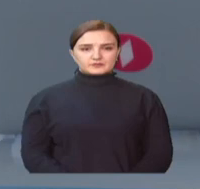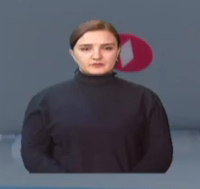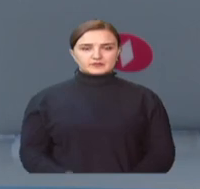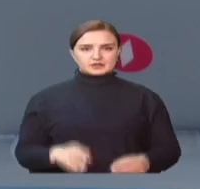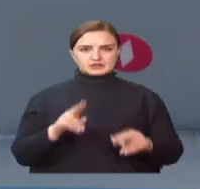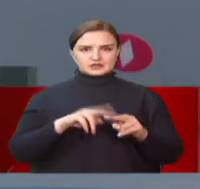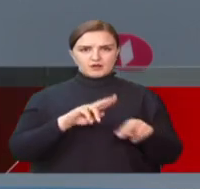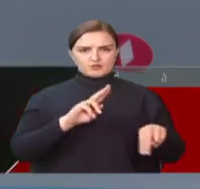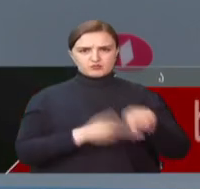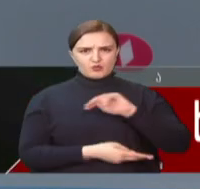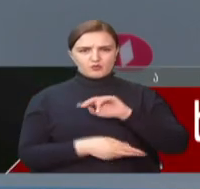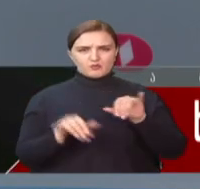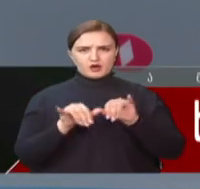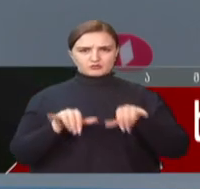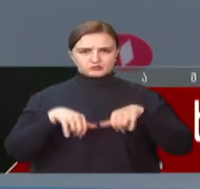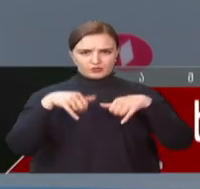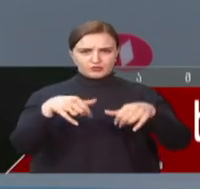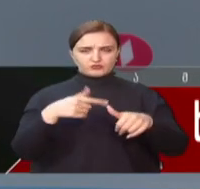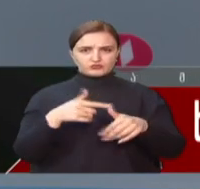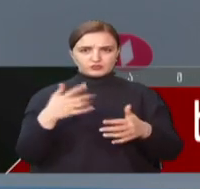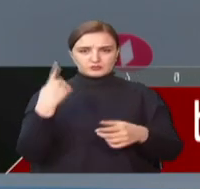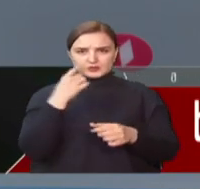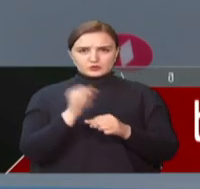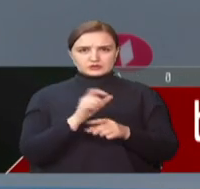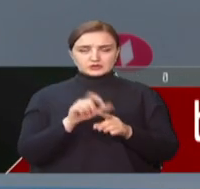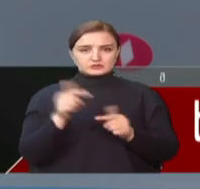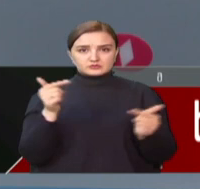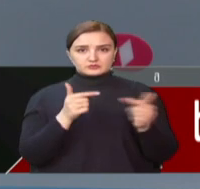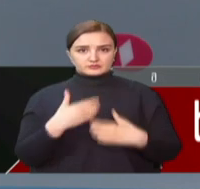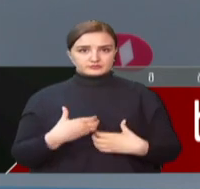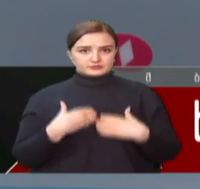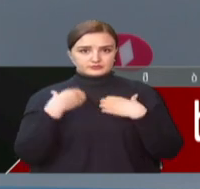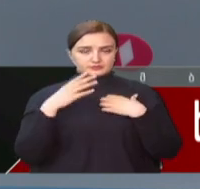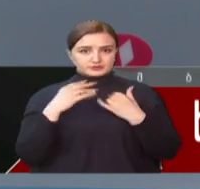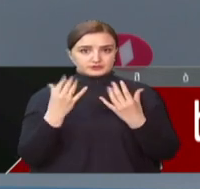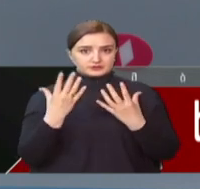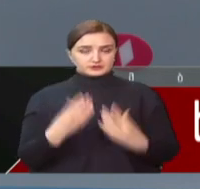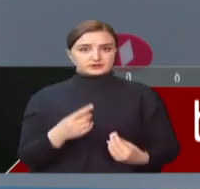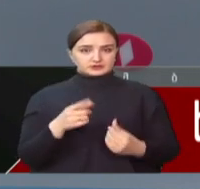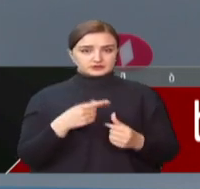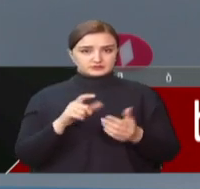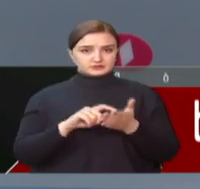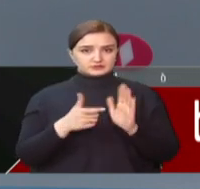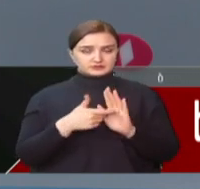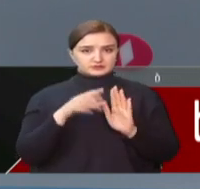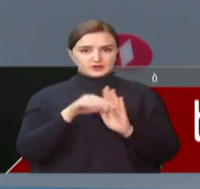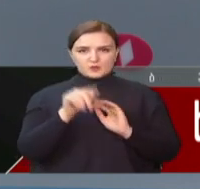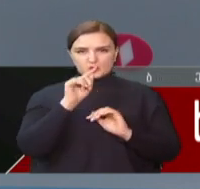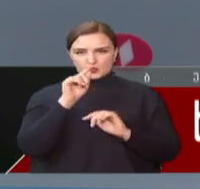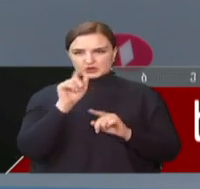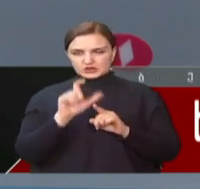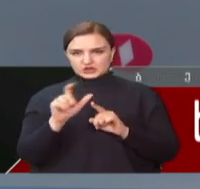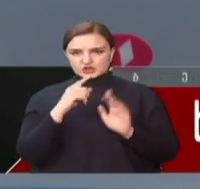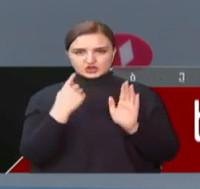აყირავებული სკამები, ფიზიკური დაპირისპირება შეურაცხმყოფელი ეპითეტები, ასეთი სურათი იყო დღეჟიული შარტავას სახელობის დარბაში. პუტინისტები, ჯაშუშები